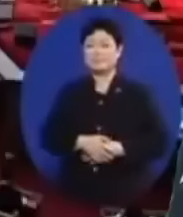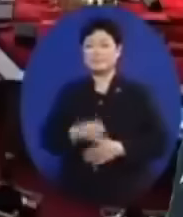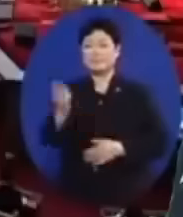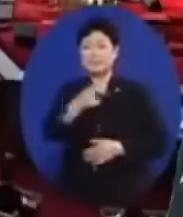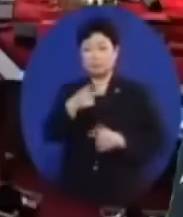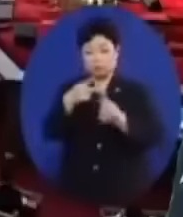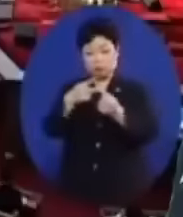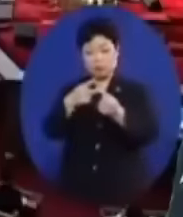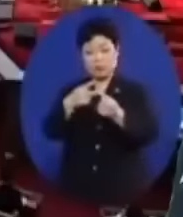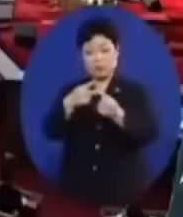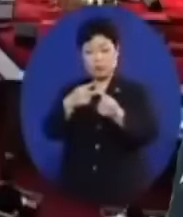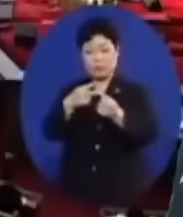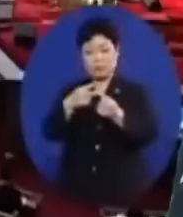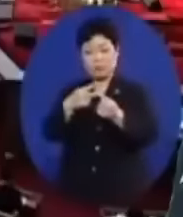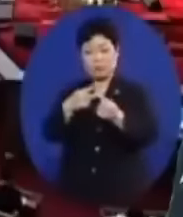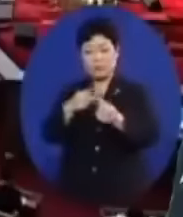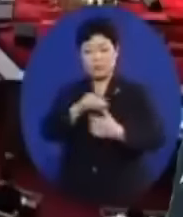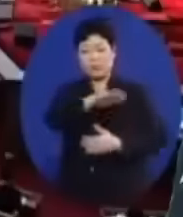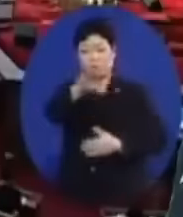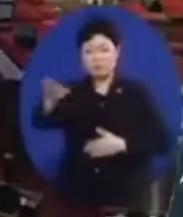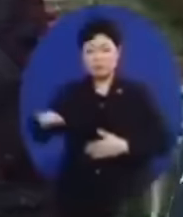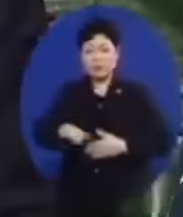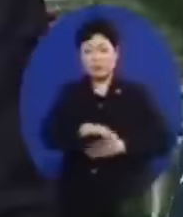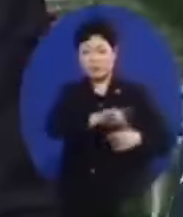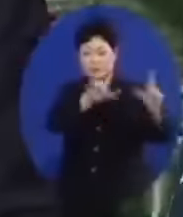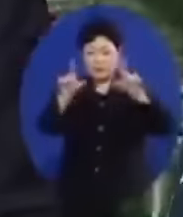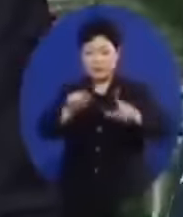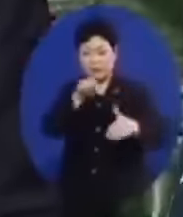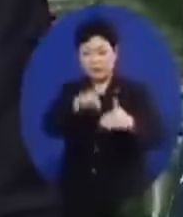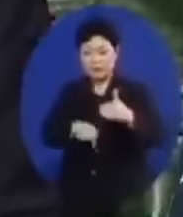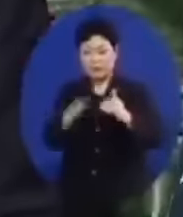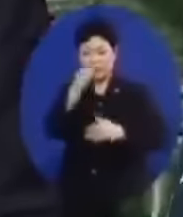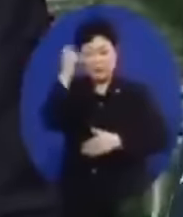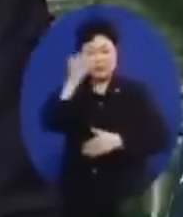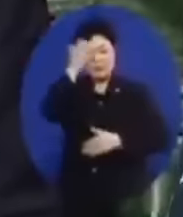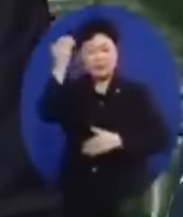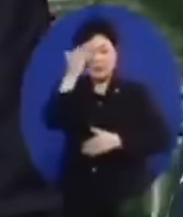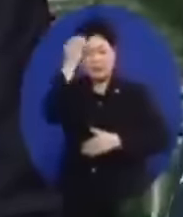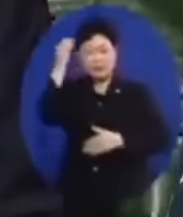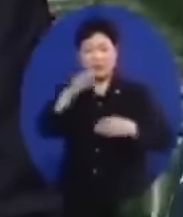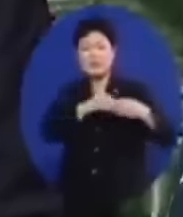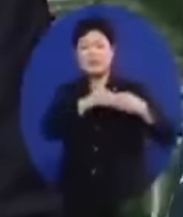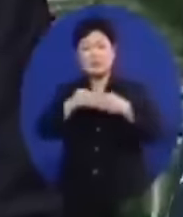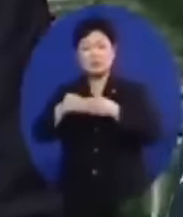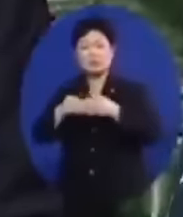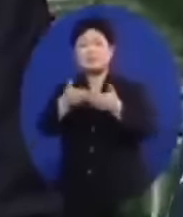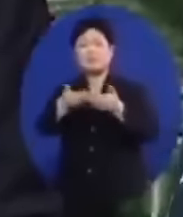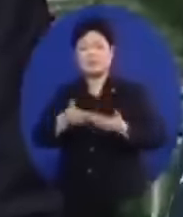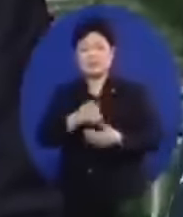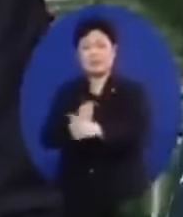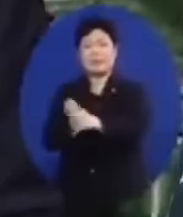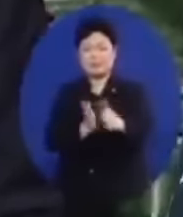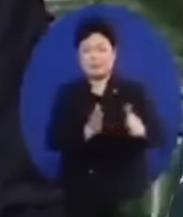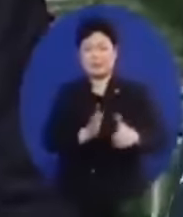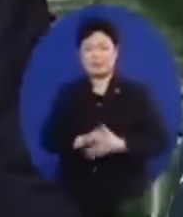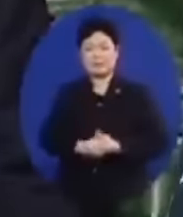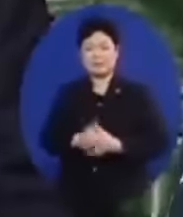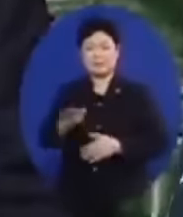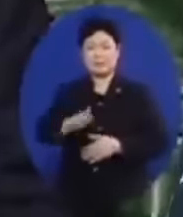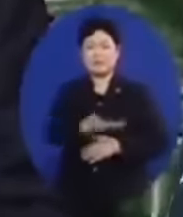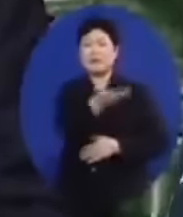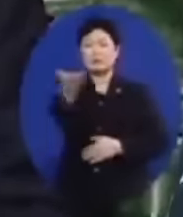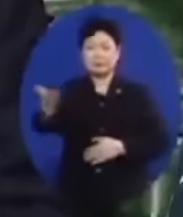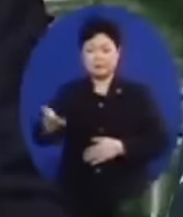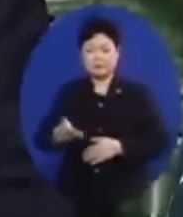그리고 둘째로 우리의 생활 가운데 성령님의 인도를 끊임없이 받아야 되는 것입니다. 여러분